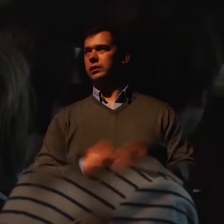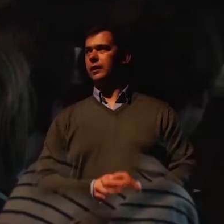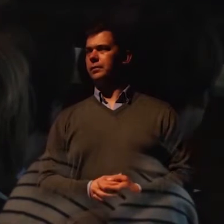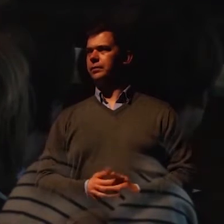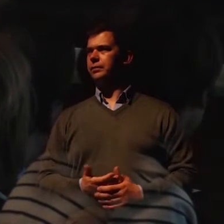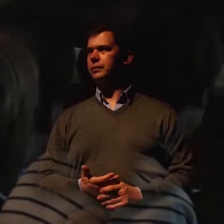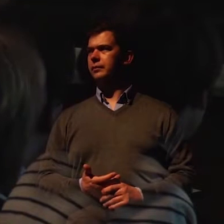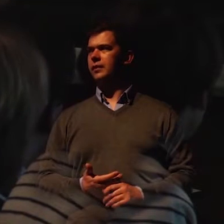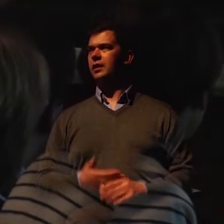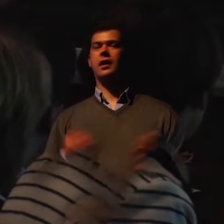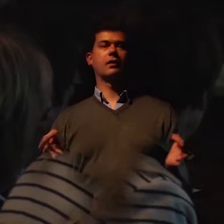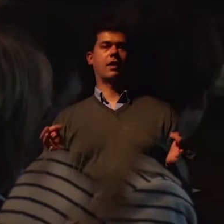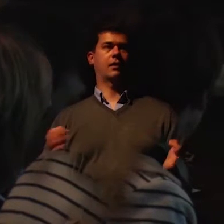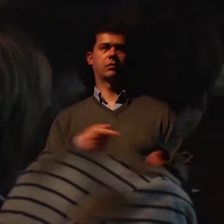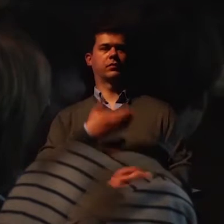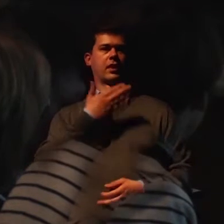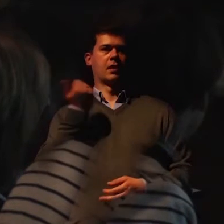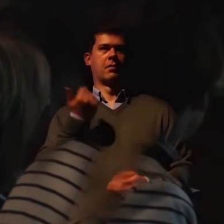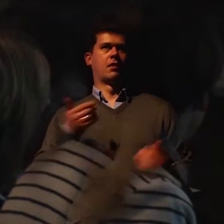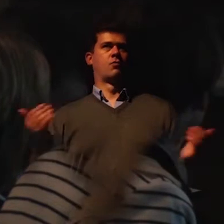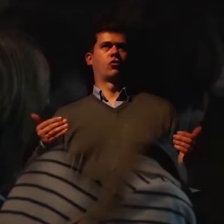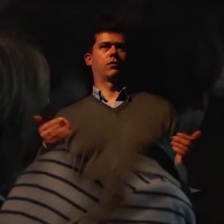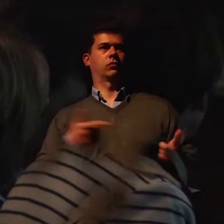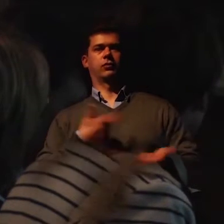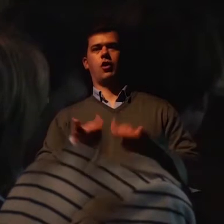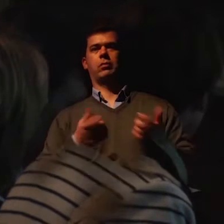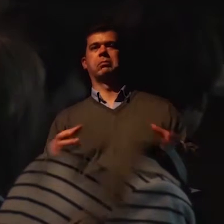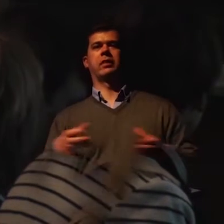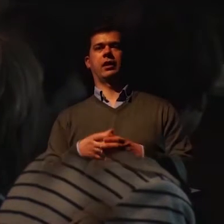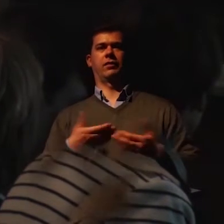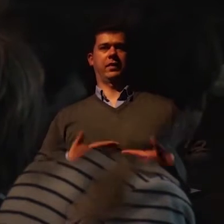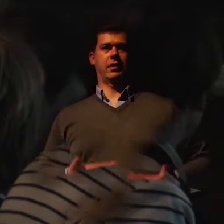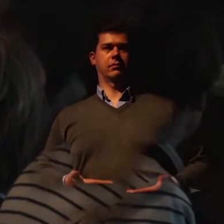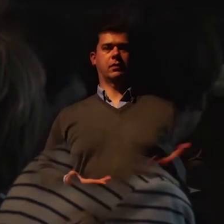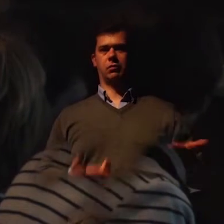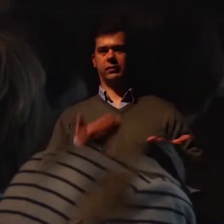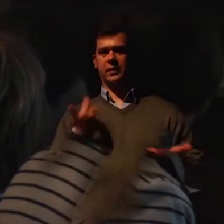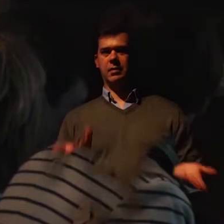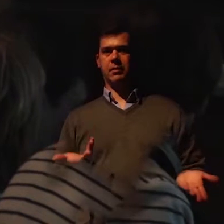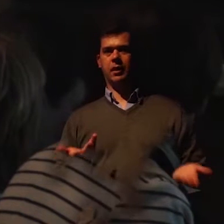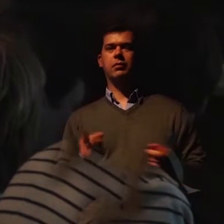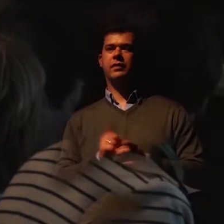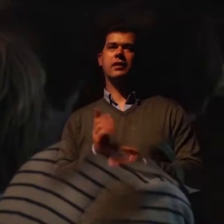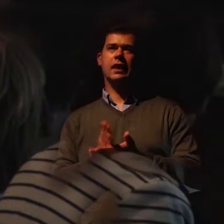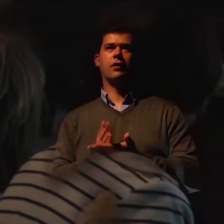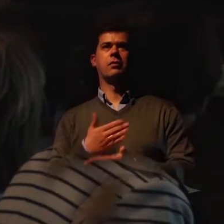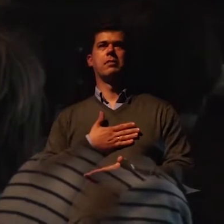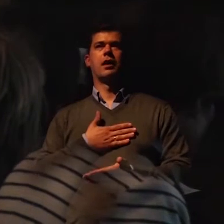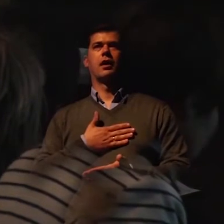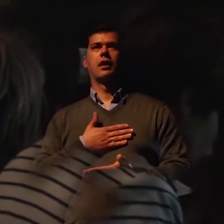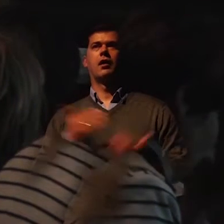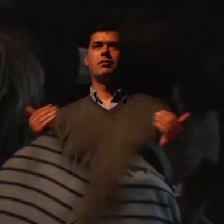i w tej chwili nie ma takiej możliwości A jeśli opieramy się tylko na to że